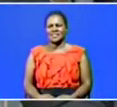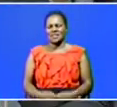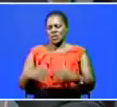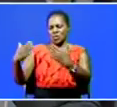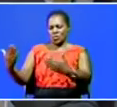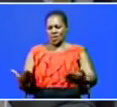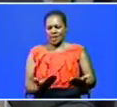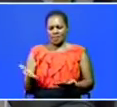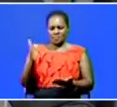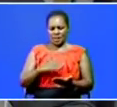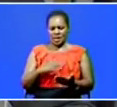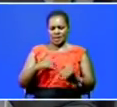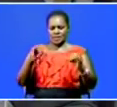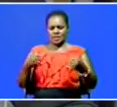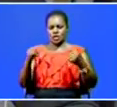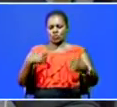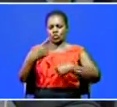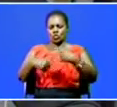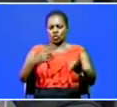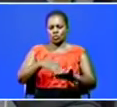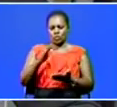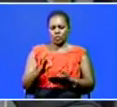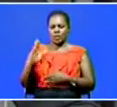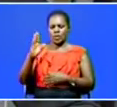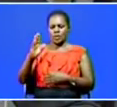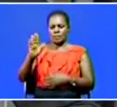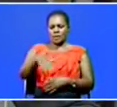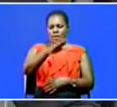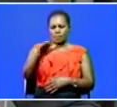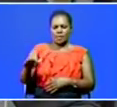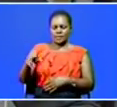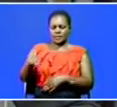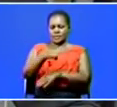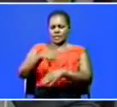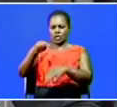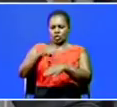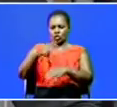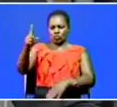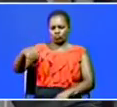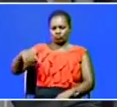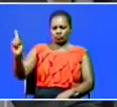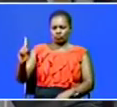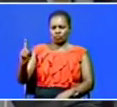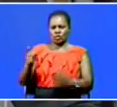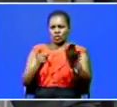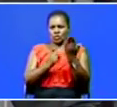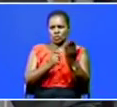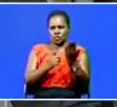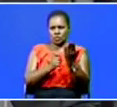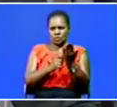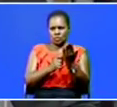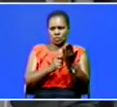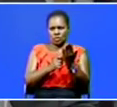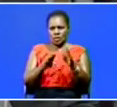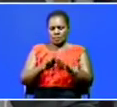Naam, karibu tena mtazamaji, tuendelee na taarifa zaidi. Bunge la Taifa hapa nchini Kenya limeidhinisha toleo la Kiswahili la kanuni za